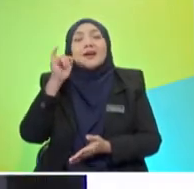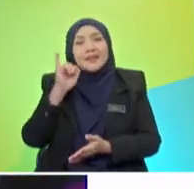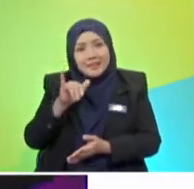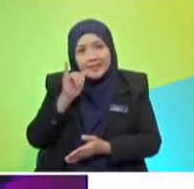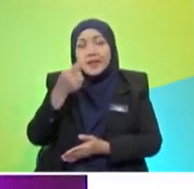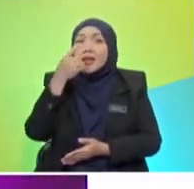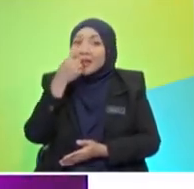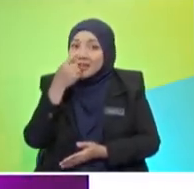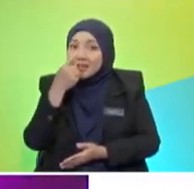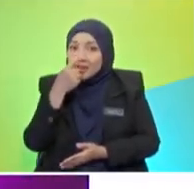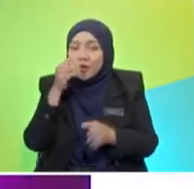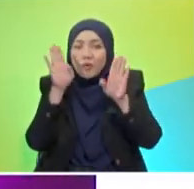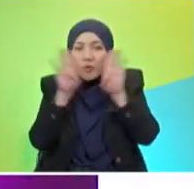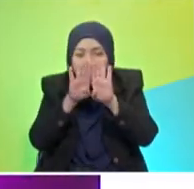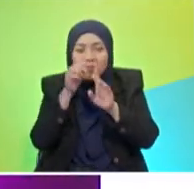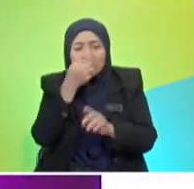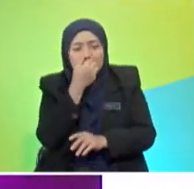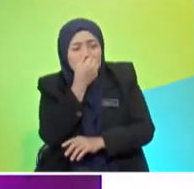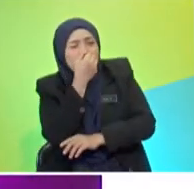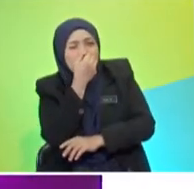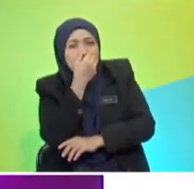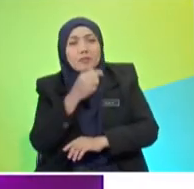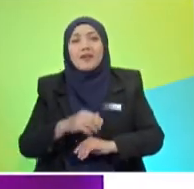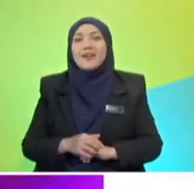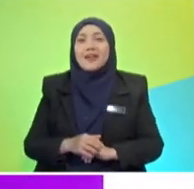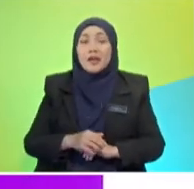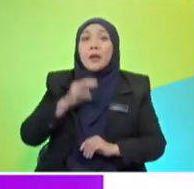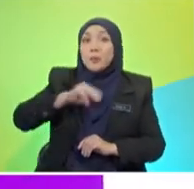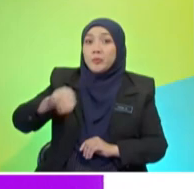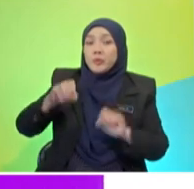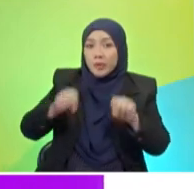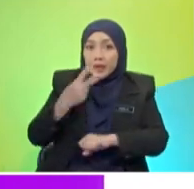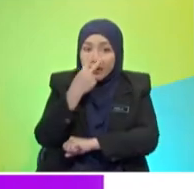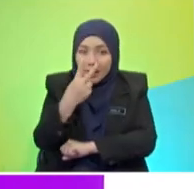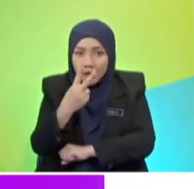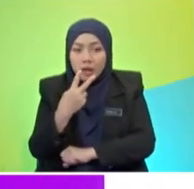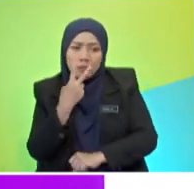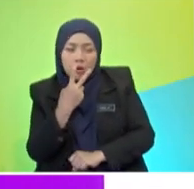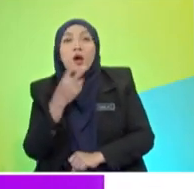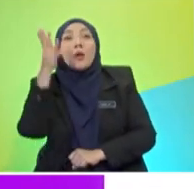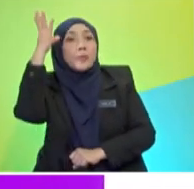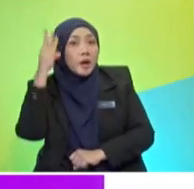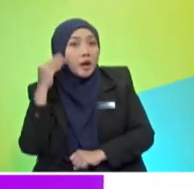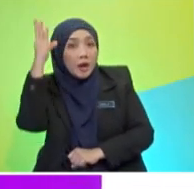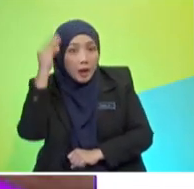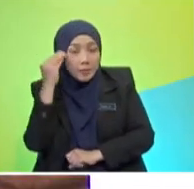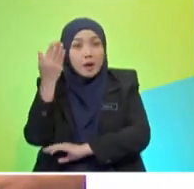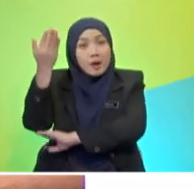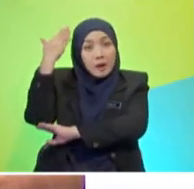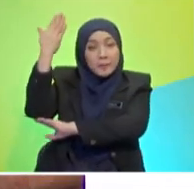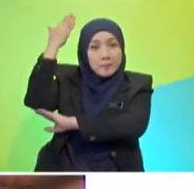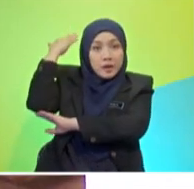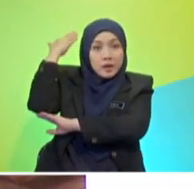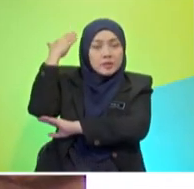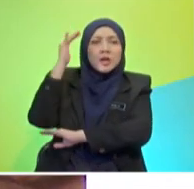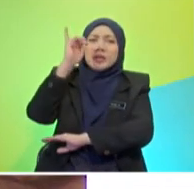hidung sebelah sini. Okey. Murid-murid lihat dalam situasi ini mengikut pengalaman yang lalu ataupun yang biasa